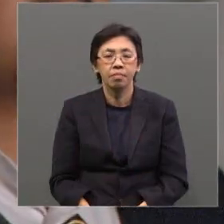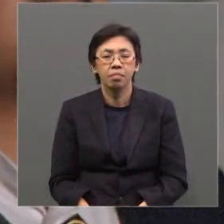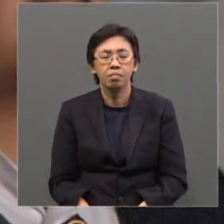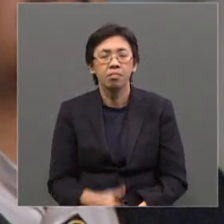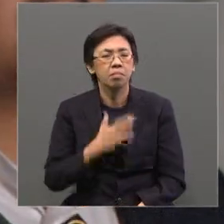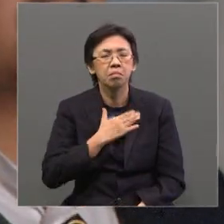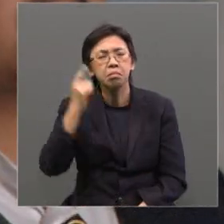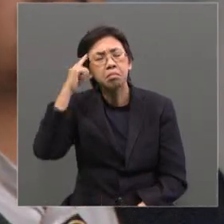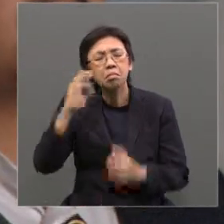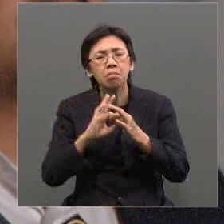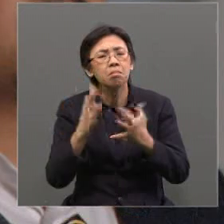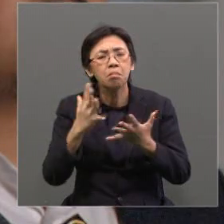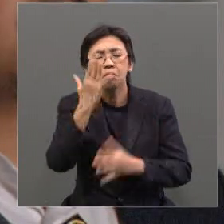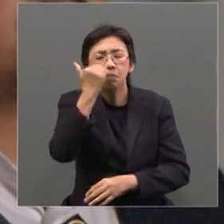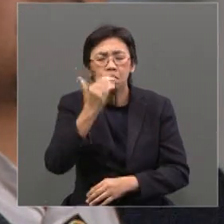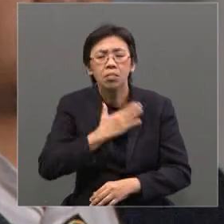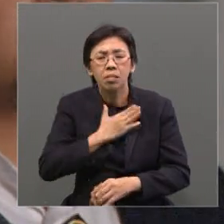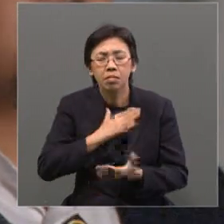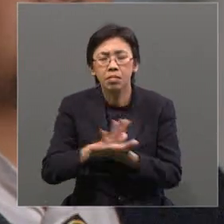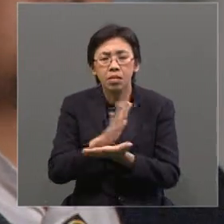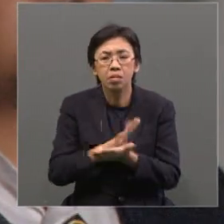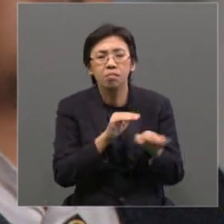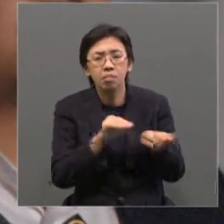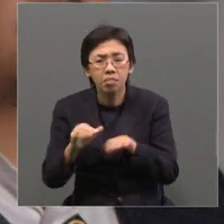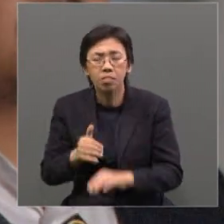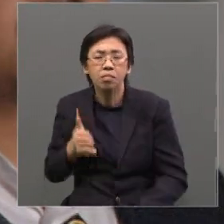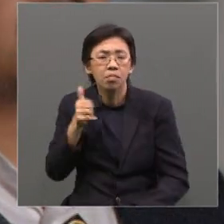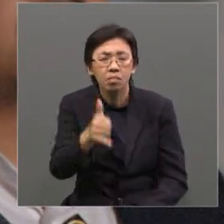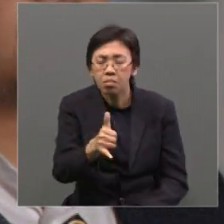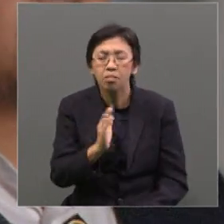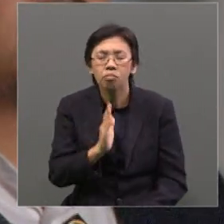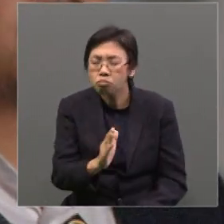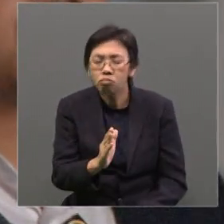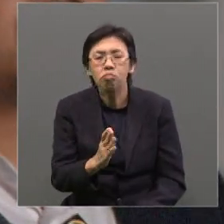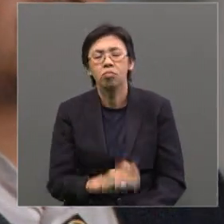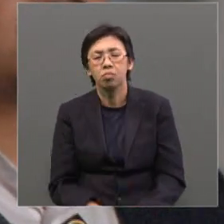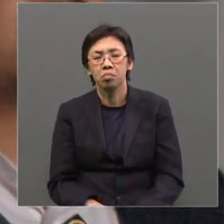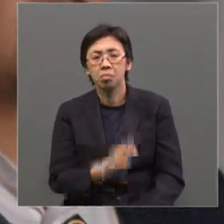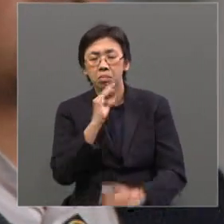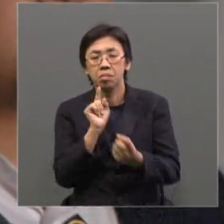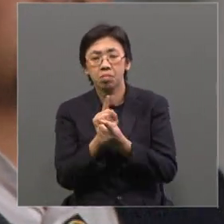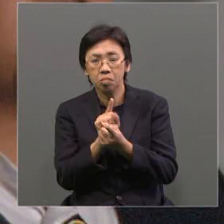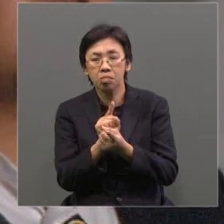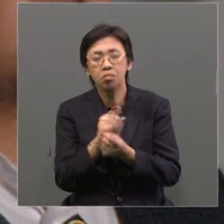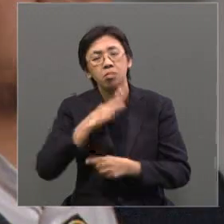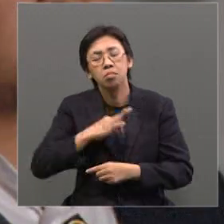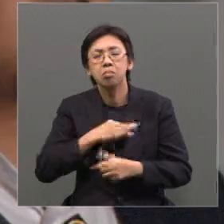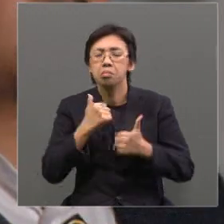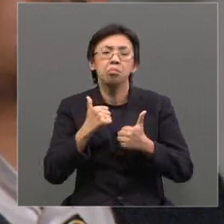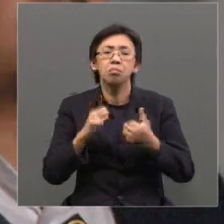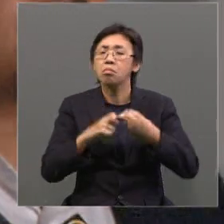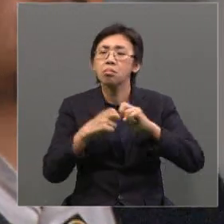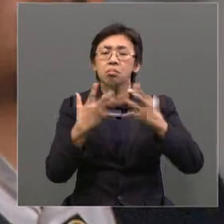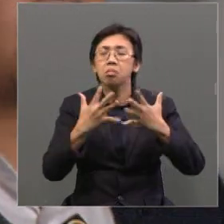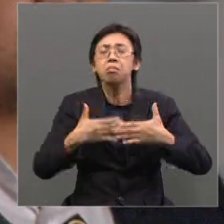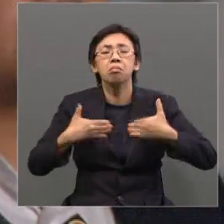ได้กังวลอะไรอยู่แล้วนะเพราะว่าผมก็เตรียมเอกสารมาแล้วก็มาตรงตามเวลาเป๊ะทุกอย่างแต่ว่าพอเจอเจ้าที่ผมก็ยิ่งสบายใจนะเพราะผมก็ยิ่ง